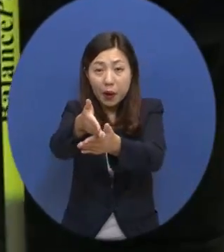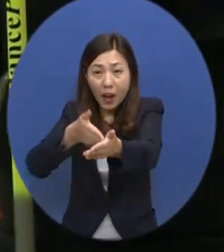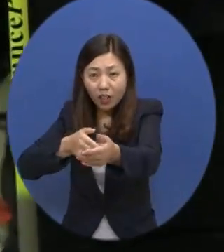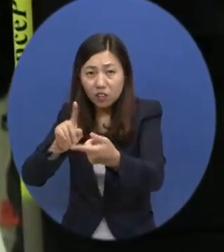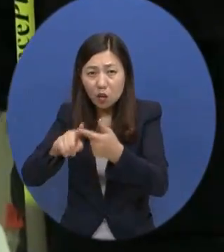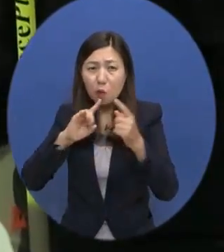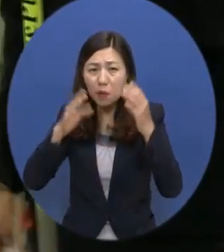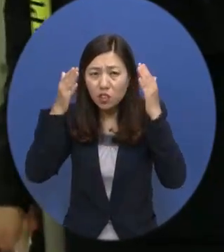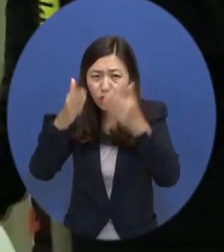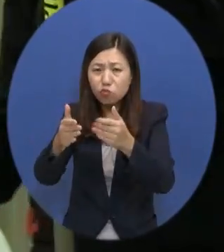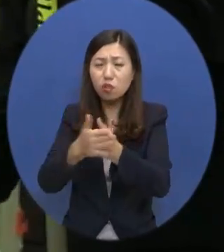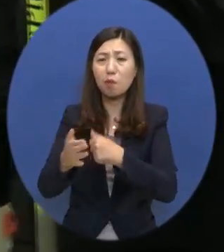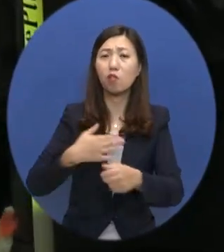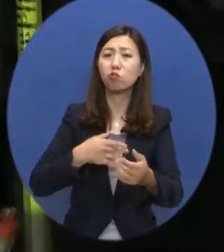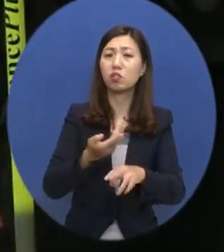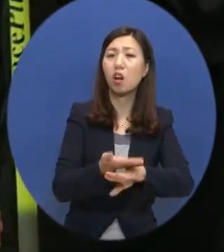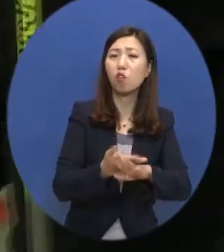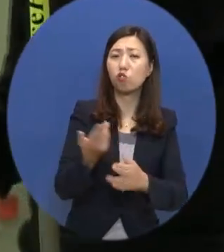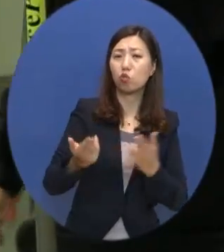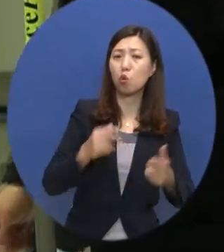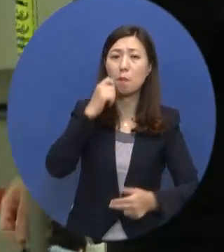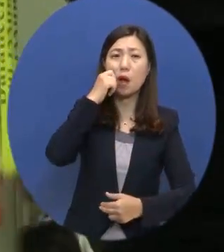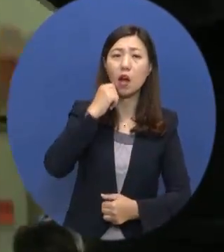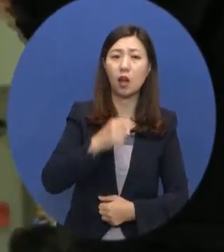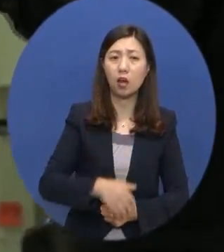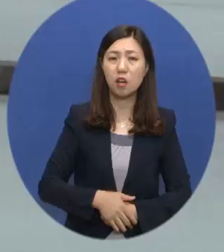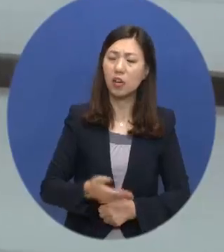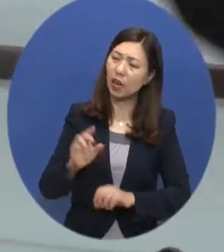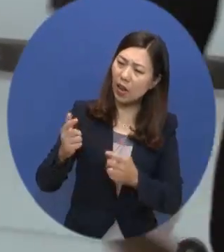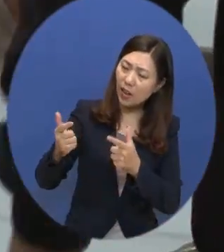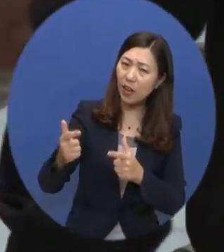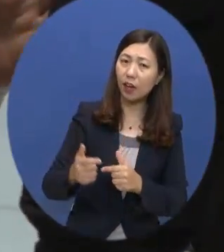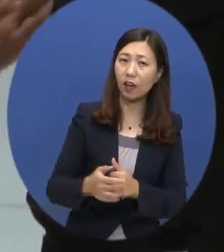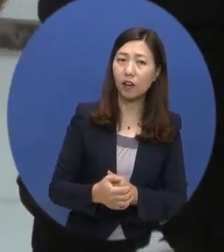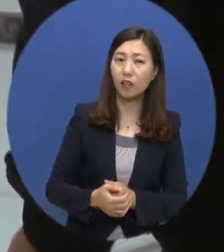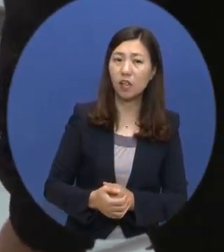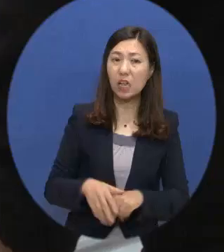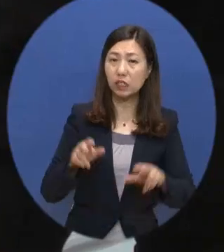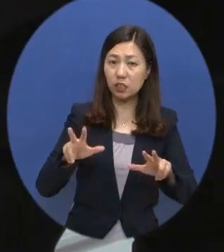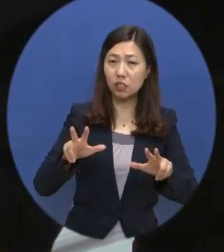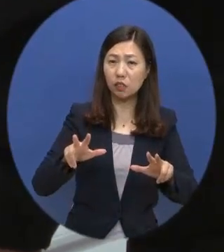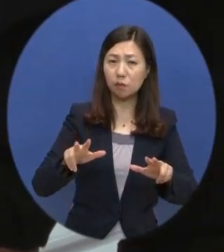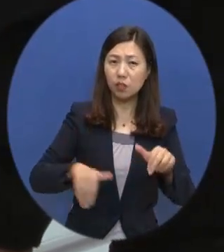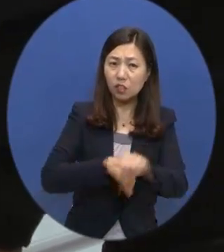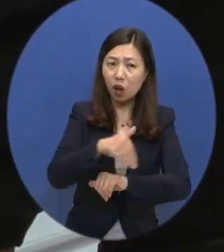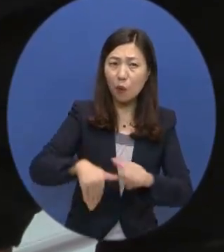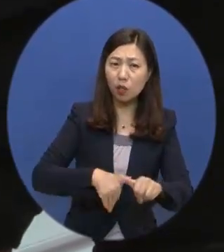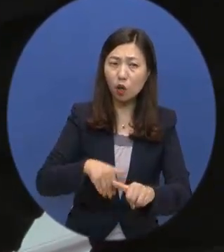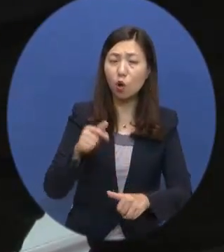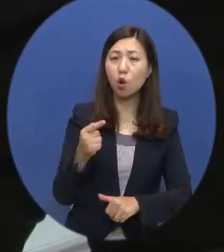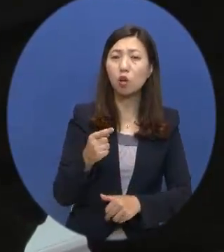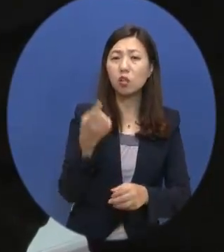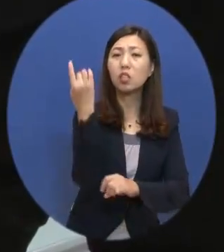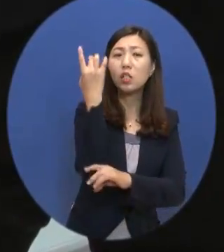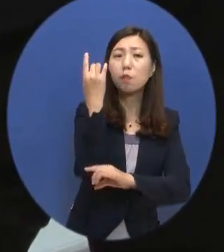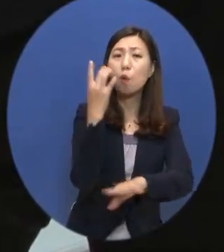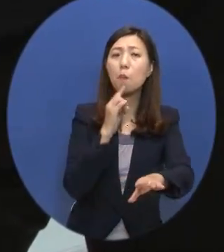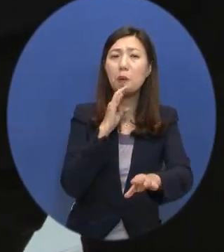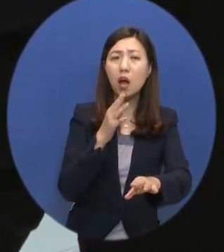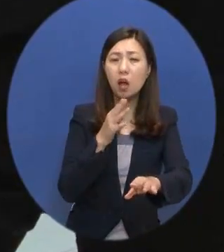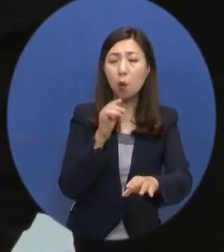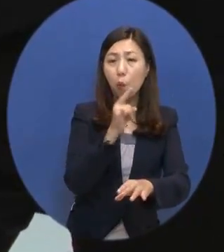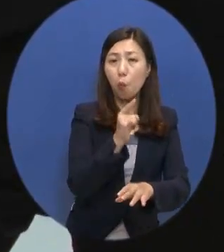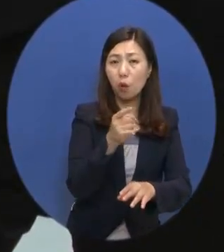웨이트를 우리가 아니 그게 아니고 지금 같은 경우에 노멀만 웨이트만 하면 라인을 그렇게 많이 볼